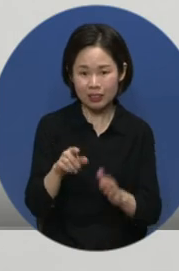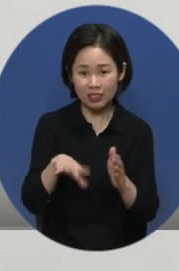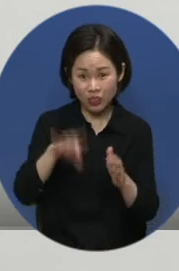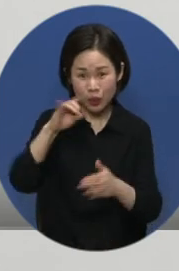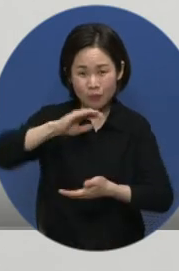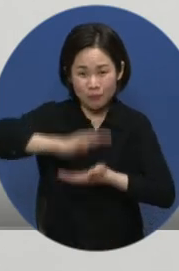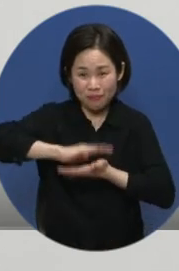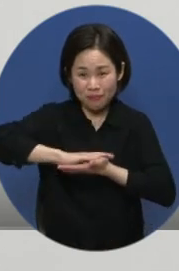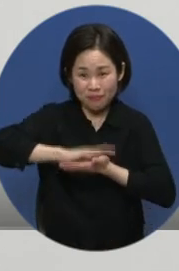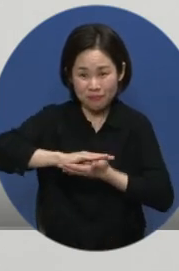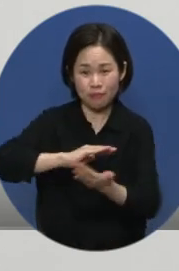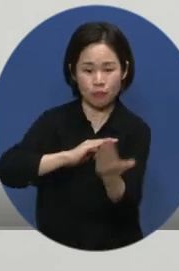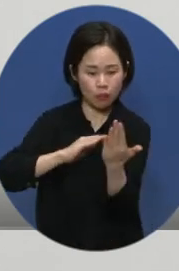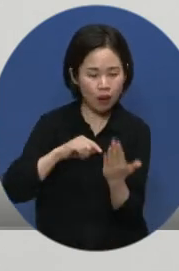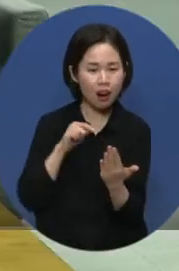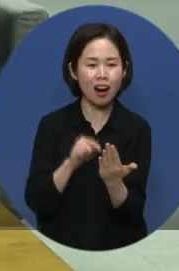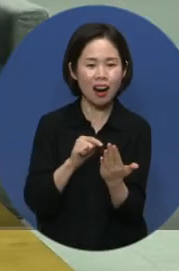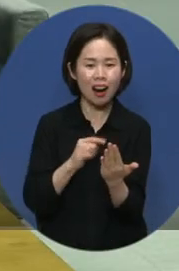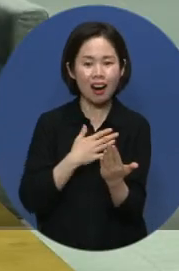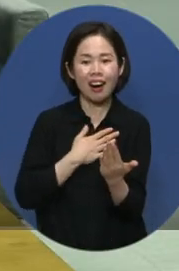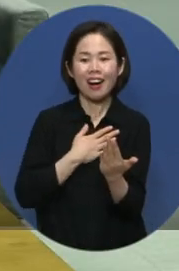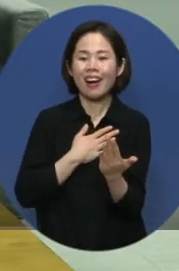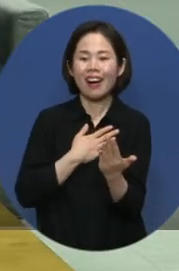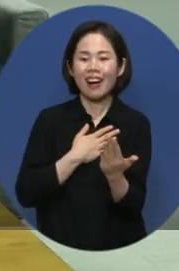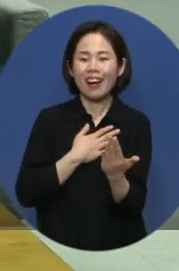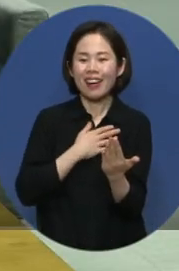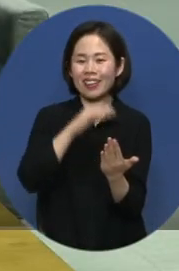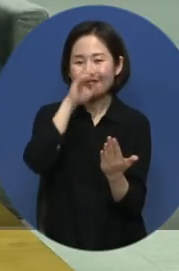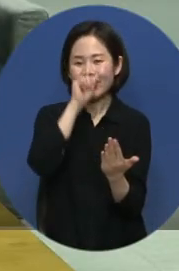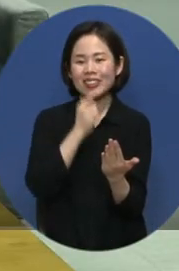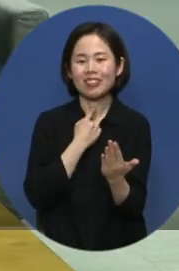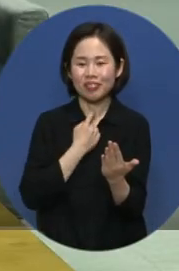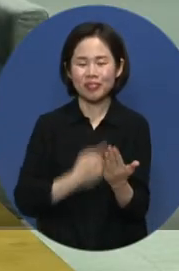인쇄돼서 나왔을 때가 가장 기분이 좋지 않았나